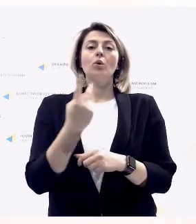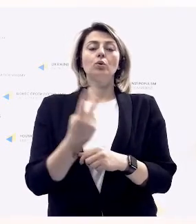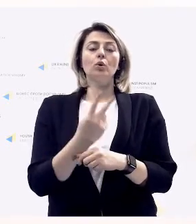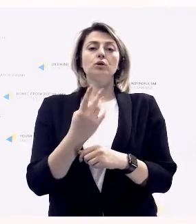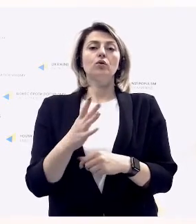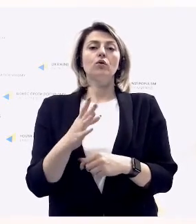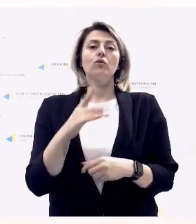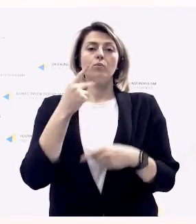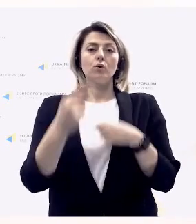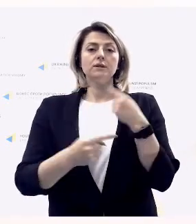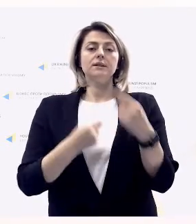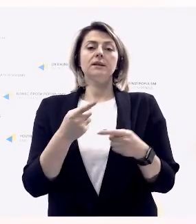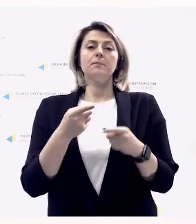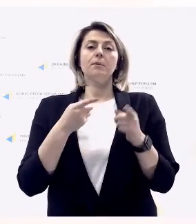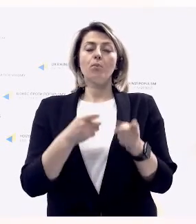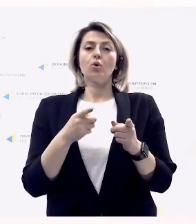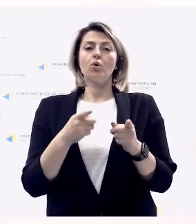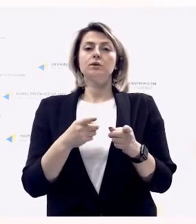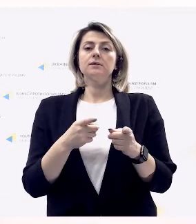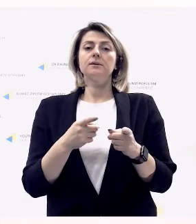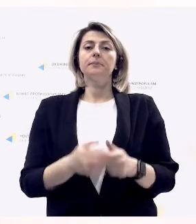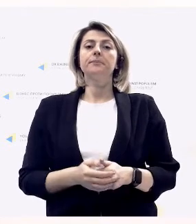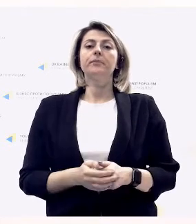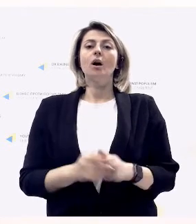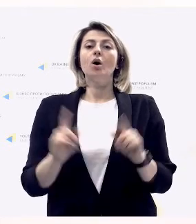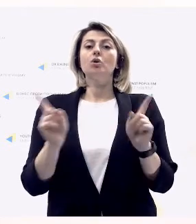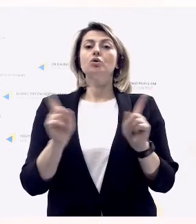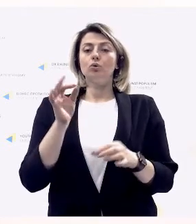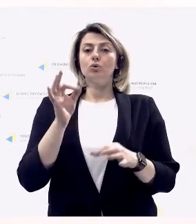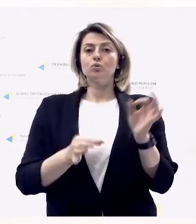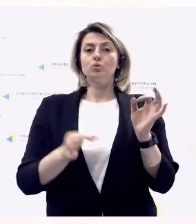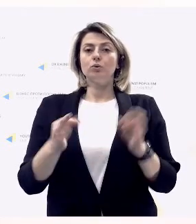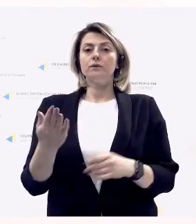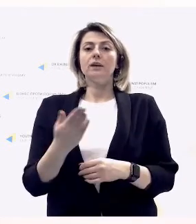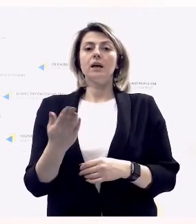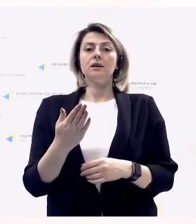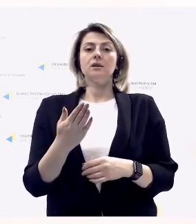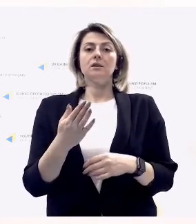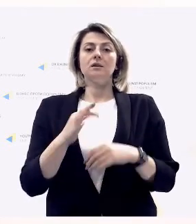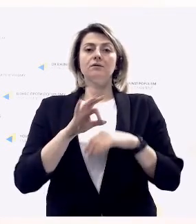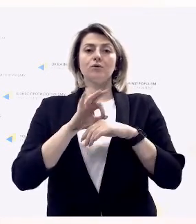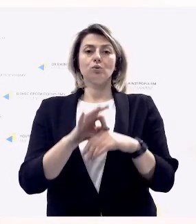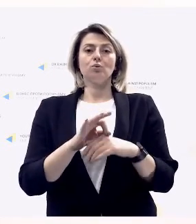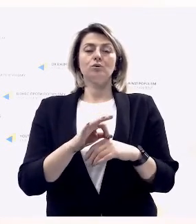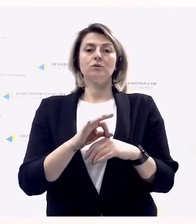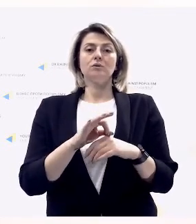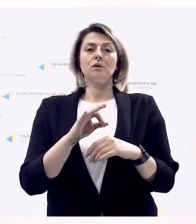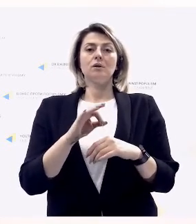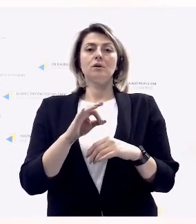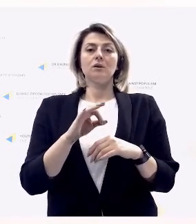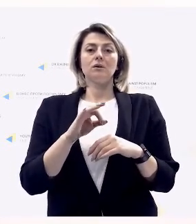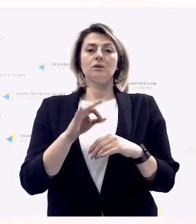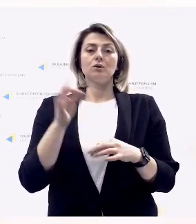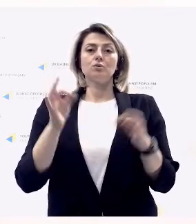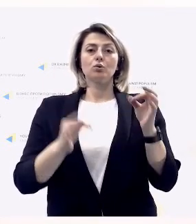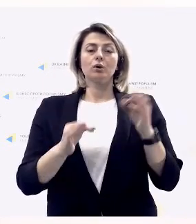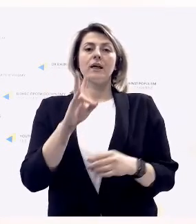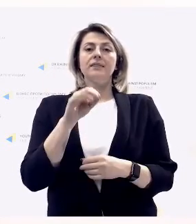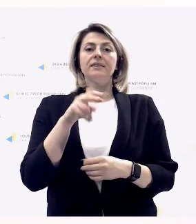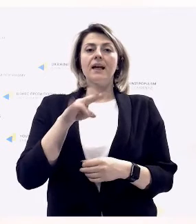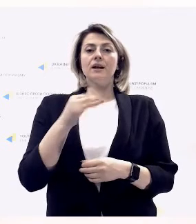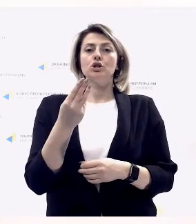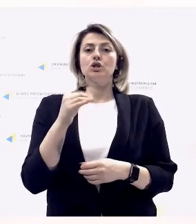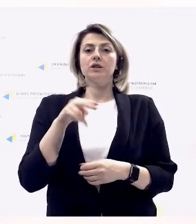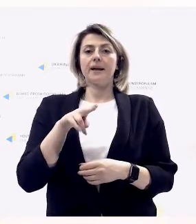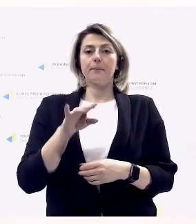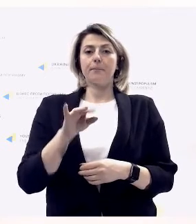неодноразовими постійними погрозами щодо суддів, які ведуть слухання справи Нелі Штепи.